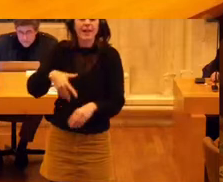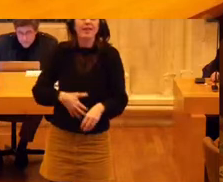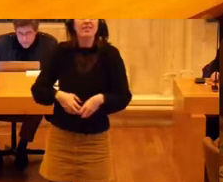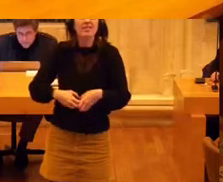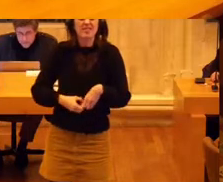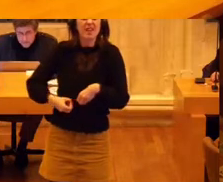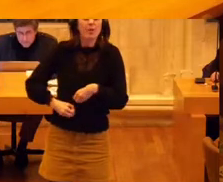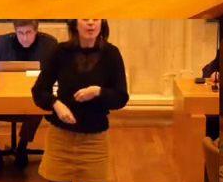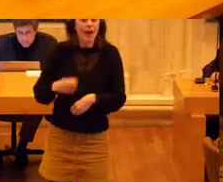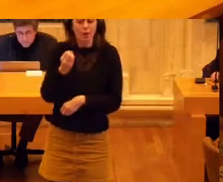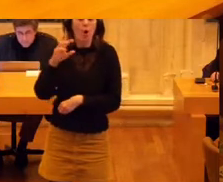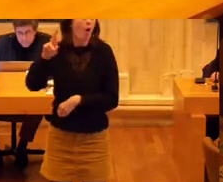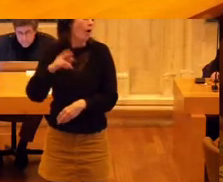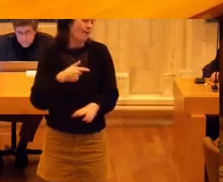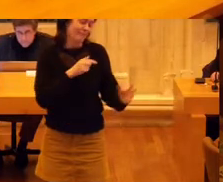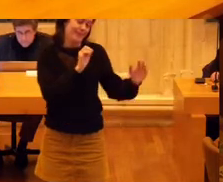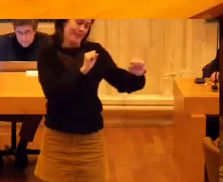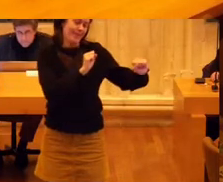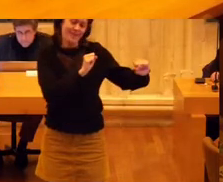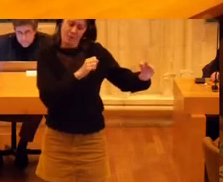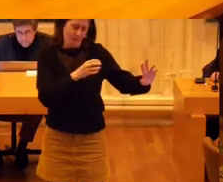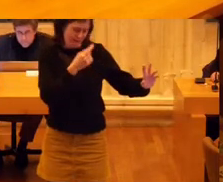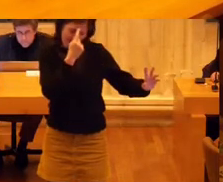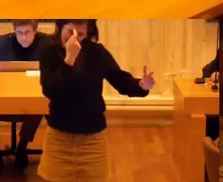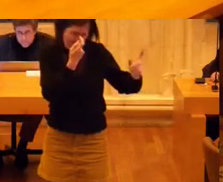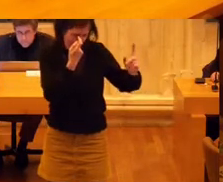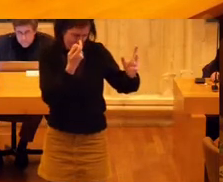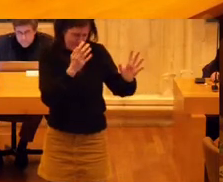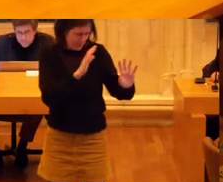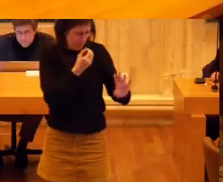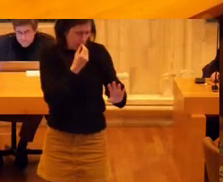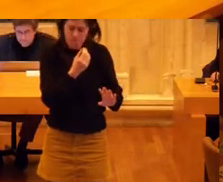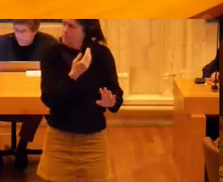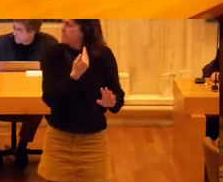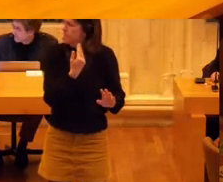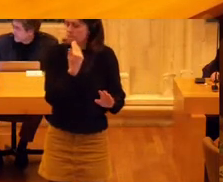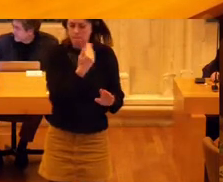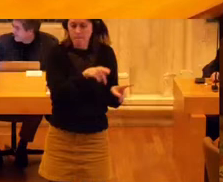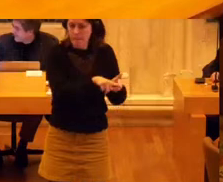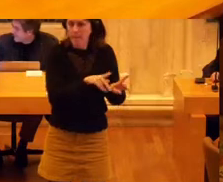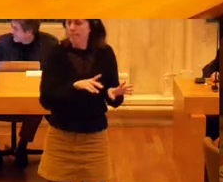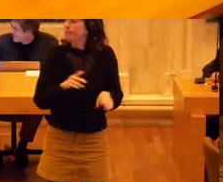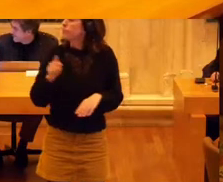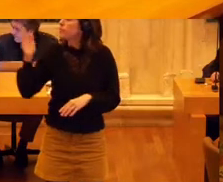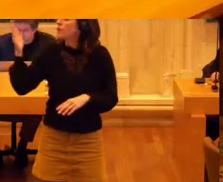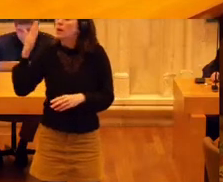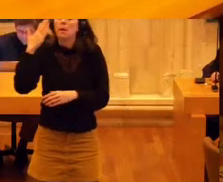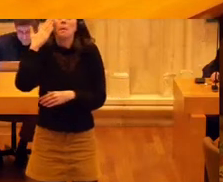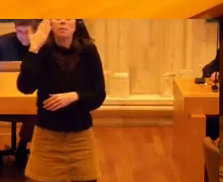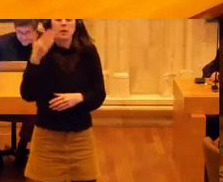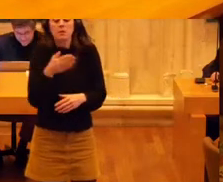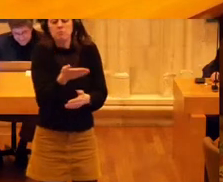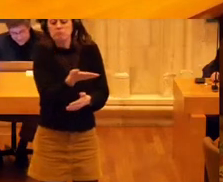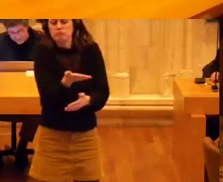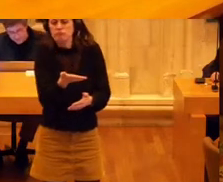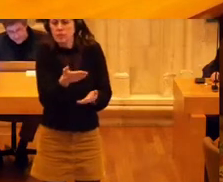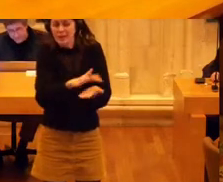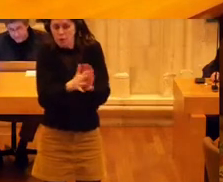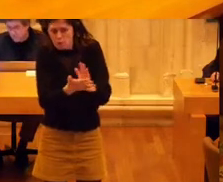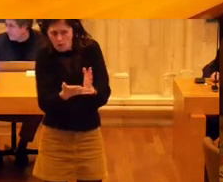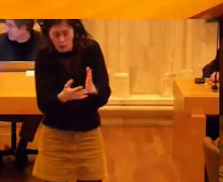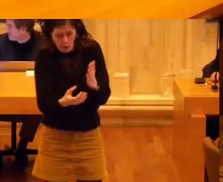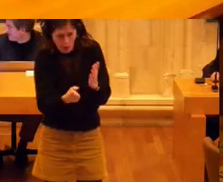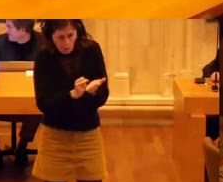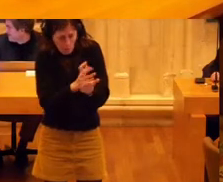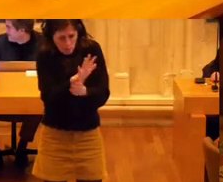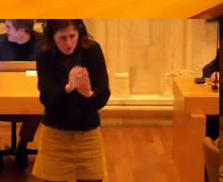Et puis, c'est pas la même réflexion pour la Tripière d'Or. Voilà. Et si l'une comme l'autre avait des projets nouveaux et qui nous paraissent effectivement